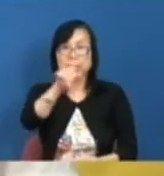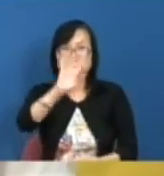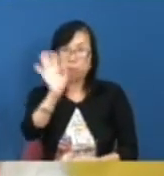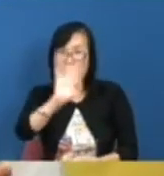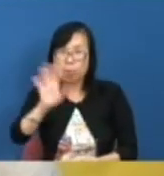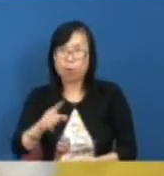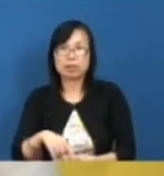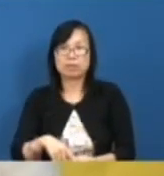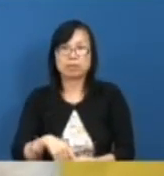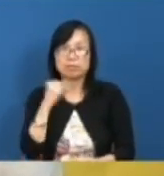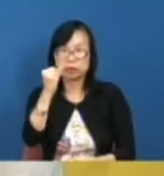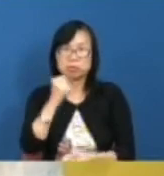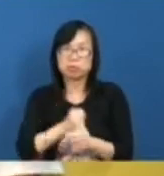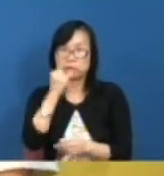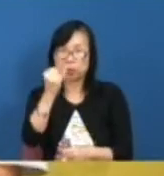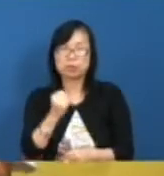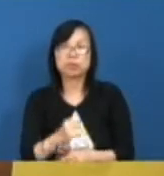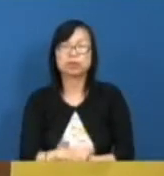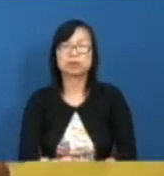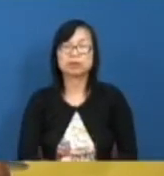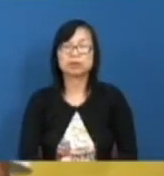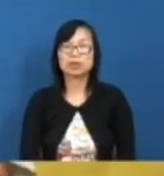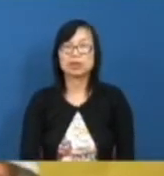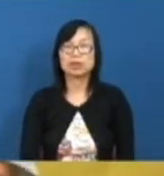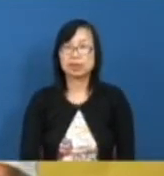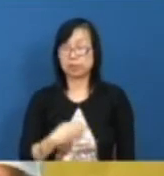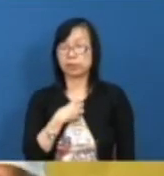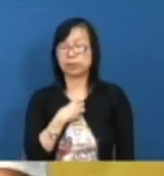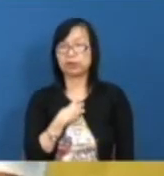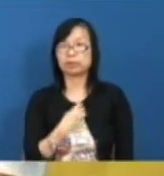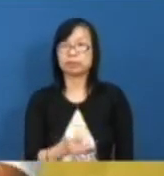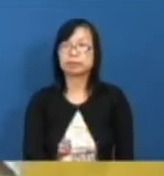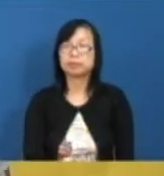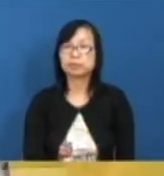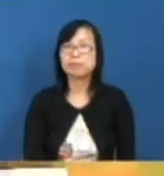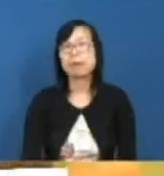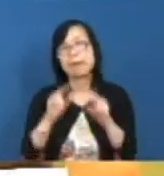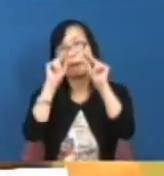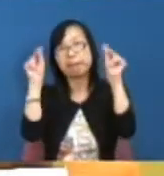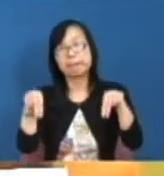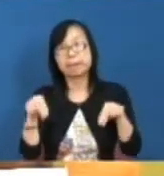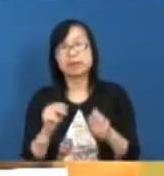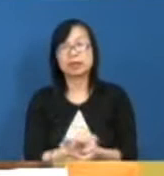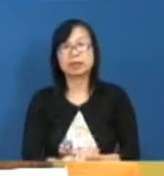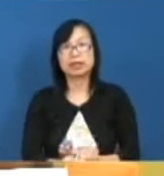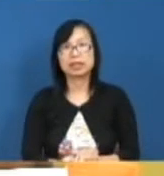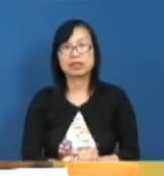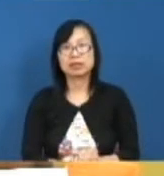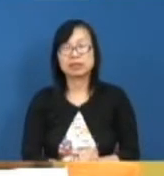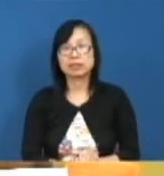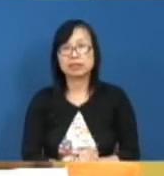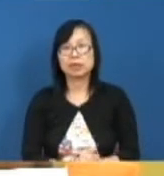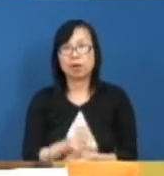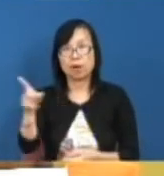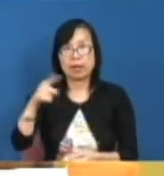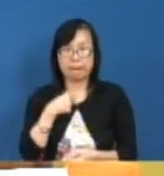樣。咁如果你真係你覺得你 有個問題就係你佢哋嗰啲知識分子咧，我睇咪最近